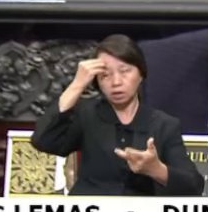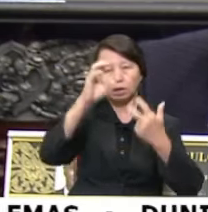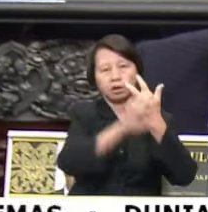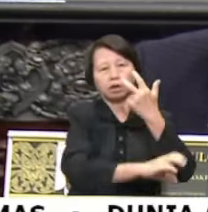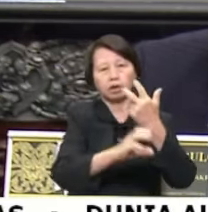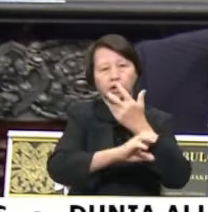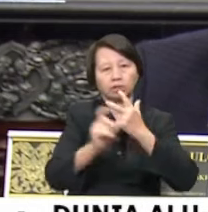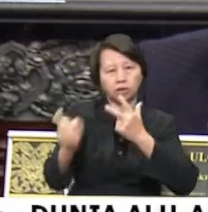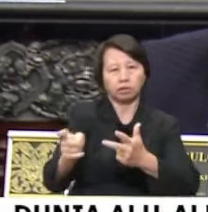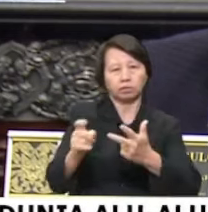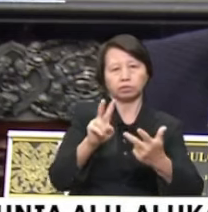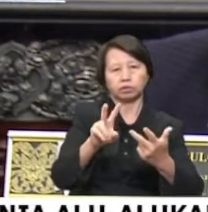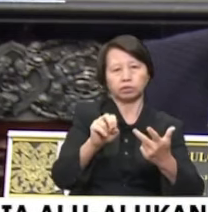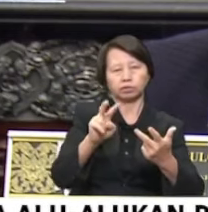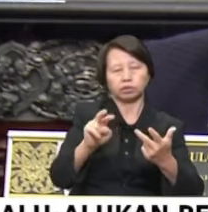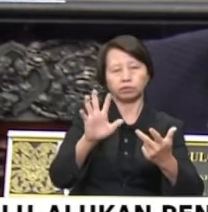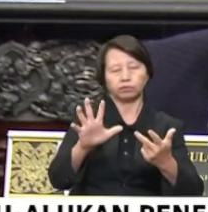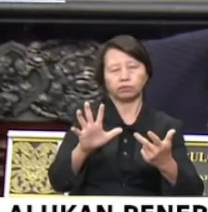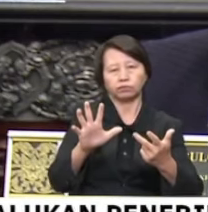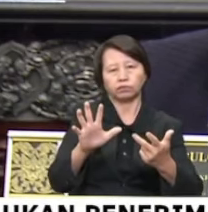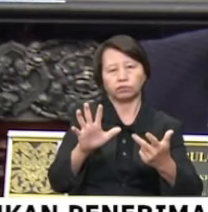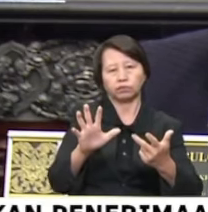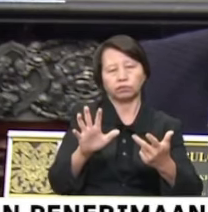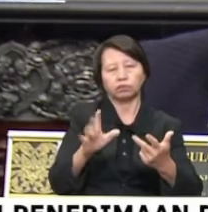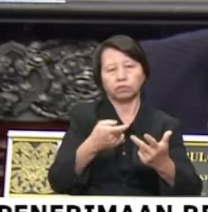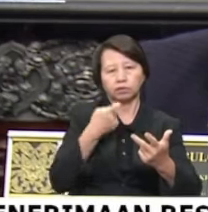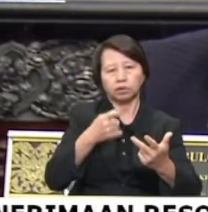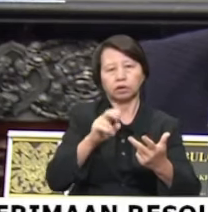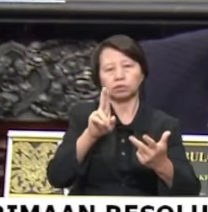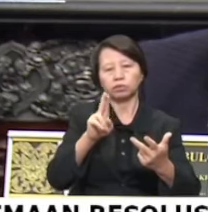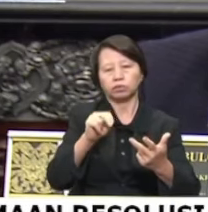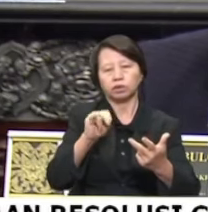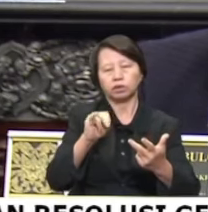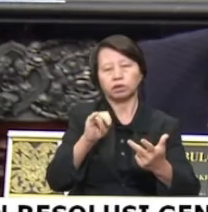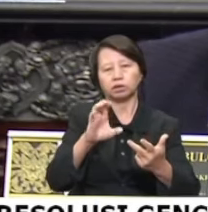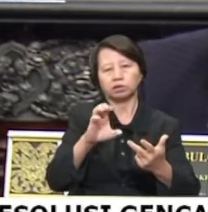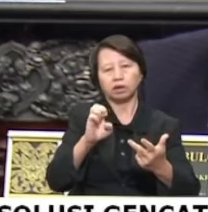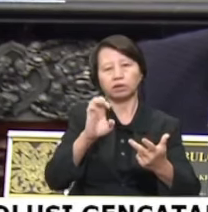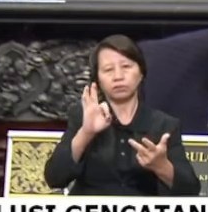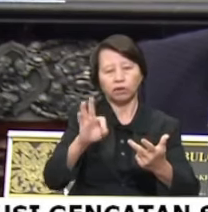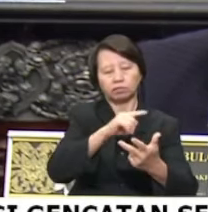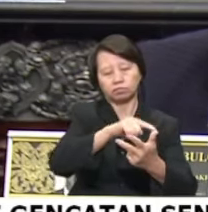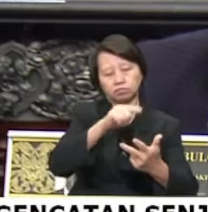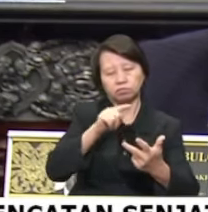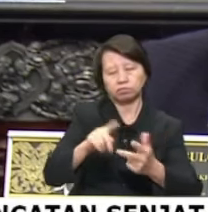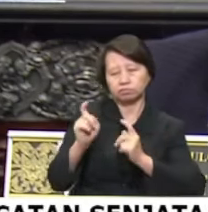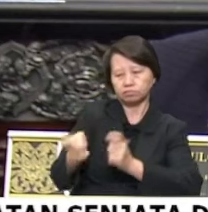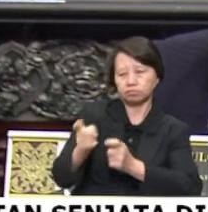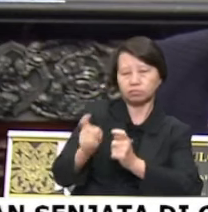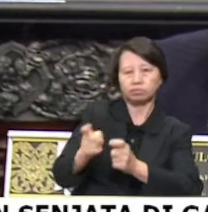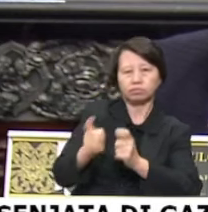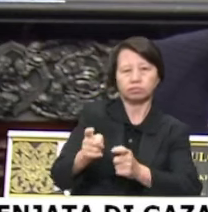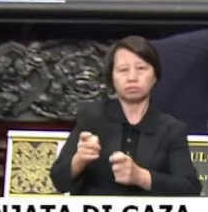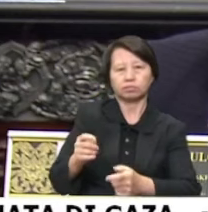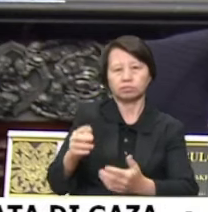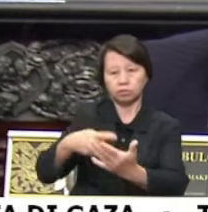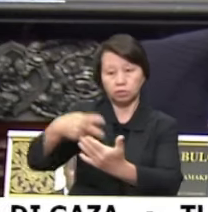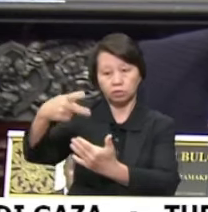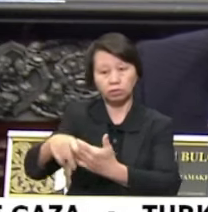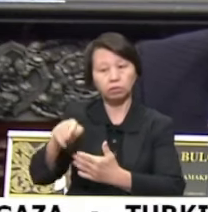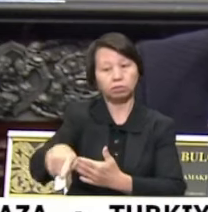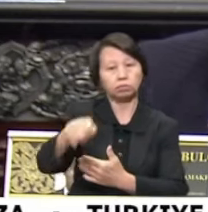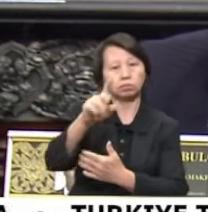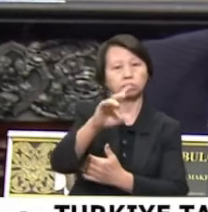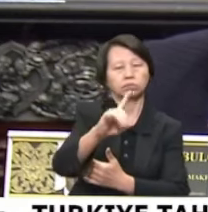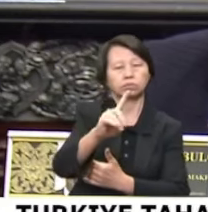Award 2024-2025 daripada UNICEF. So, platform ataupun pelantar D5